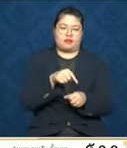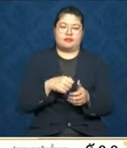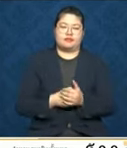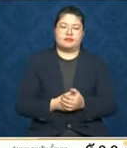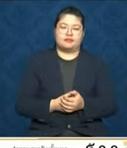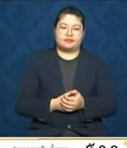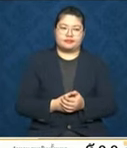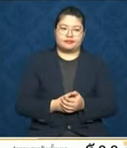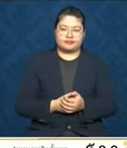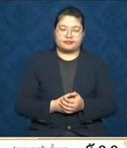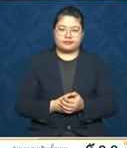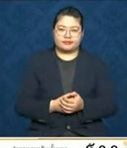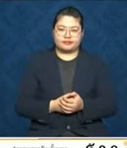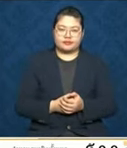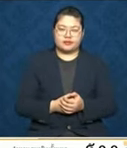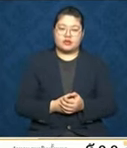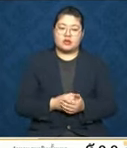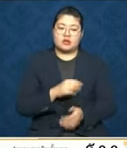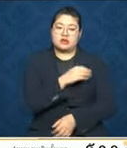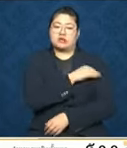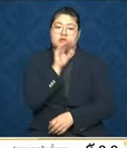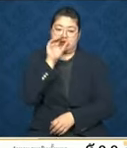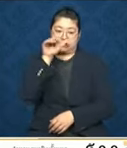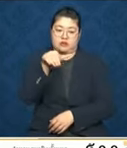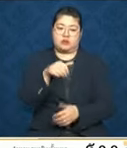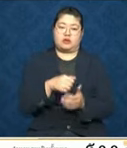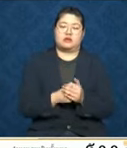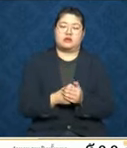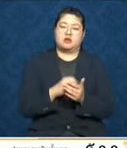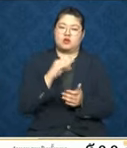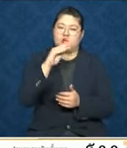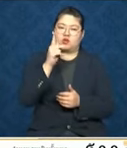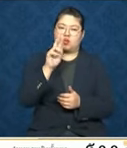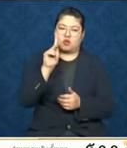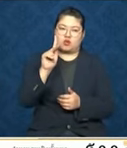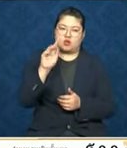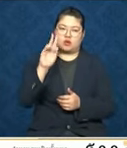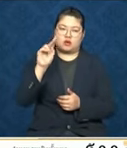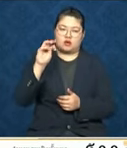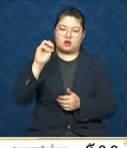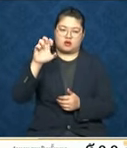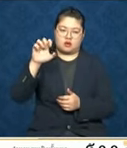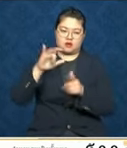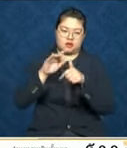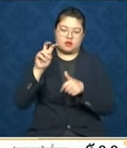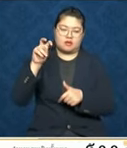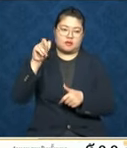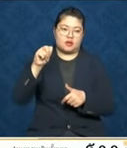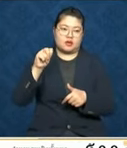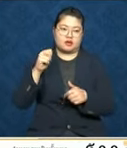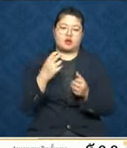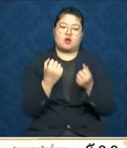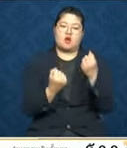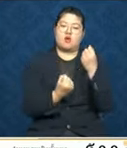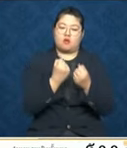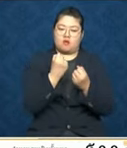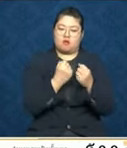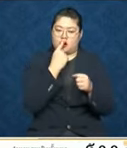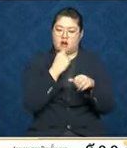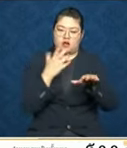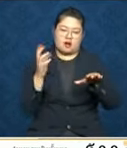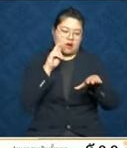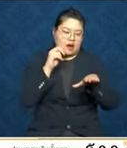าเทศบาลตำบลโคกขมิ้นต้องสนับสนุนรถบรรทุกน้ำนำน้ำมาแจกจ่ายให้กับประชาชน